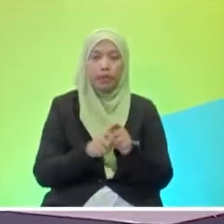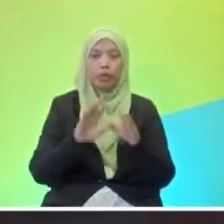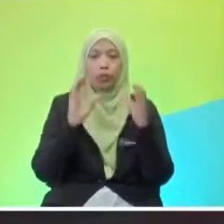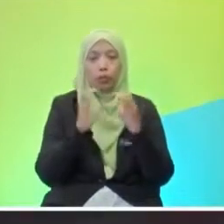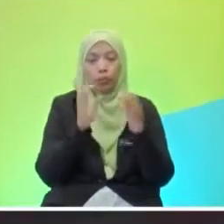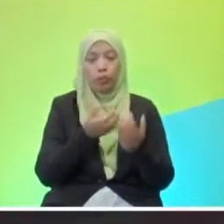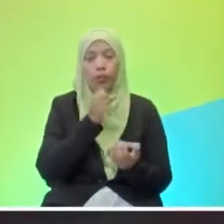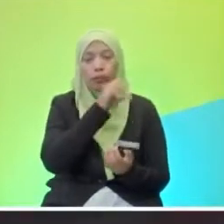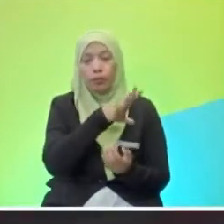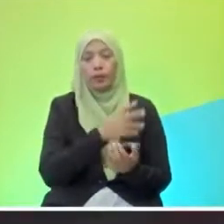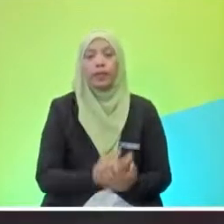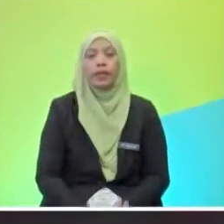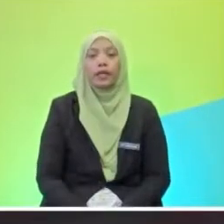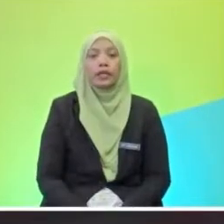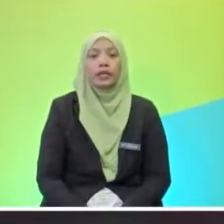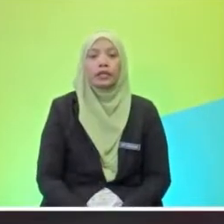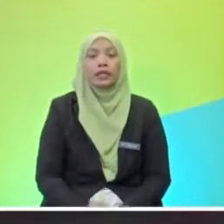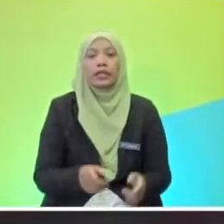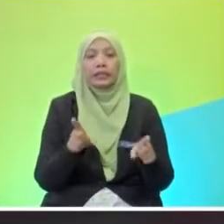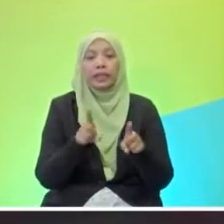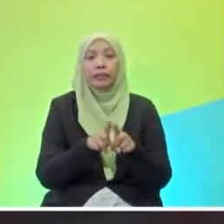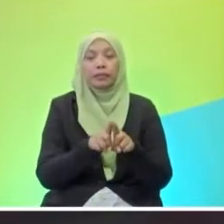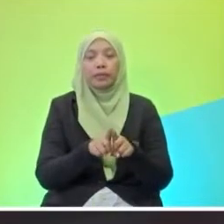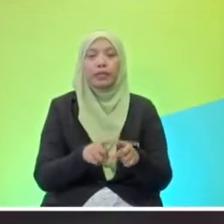rumah sampah